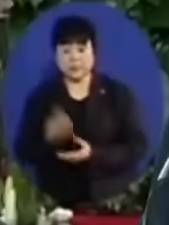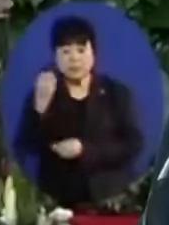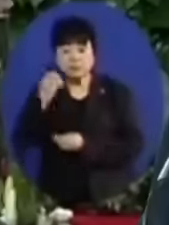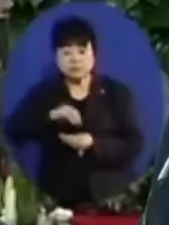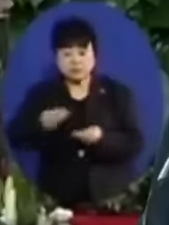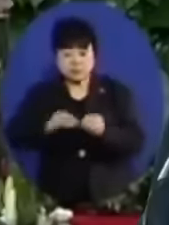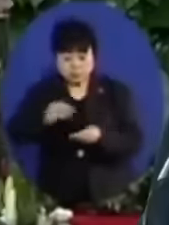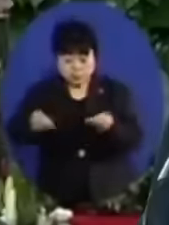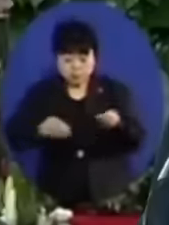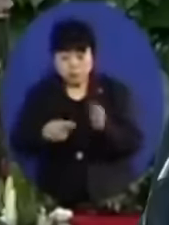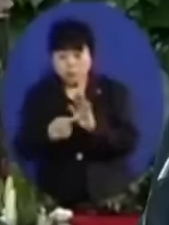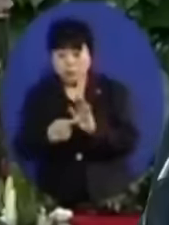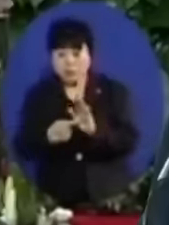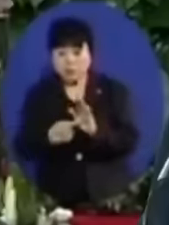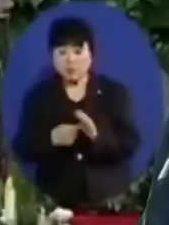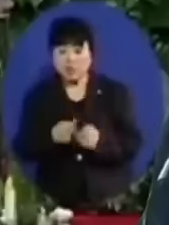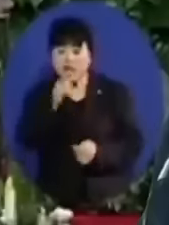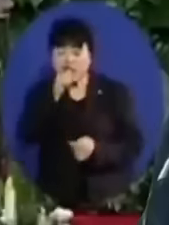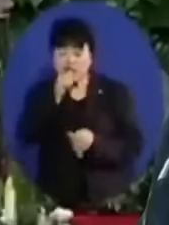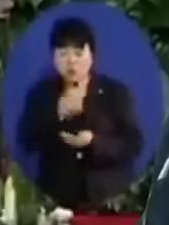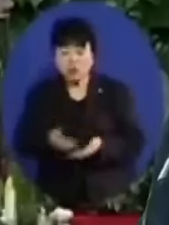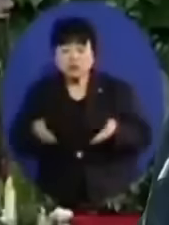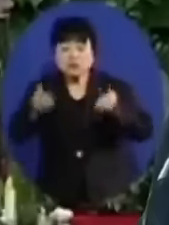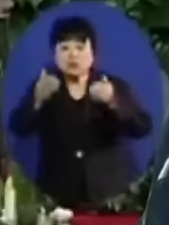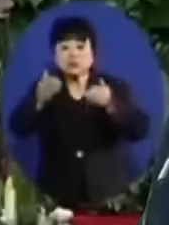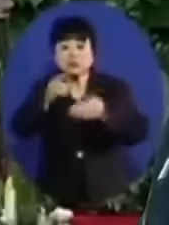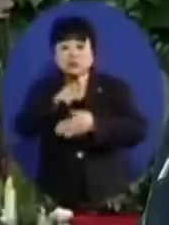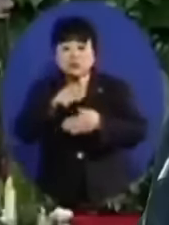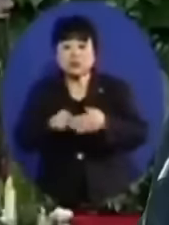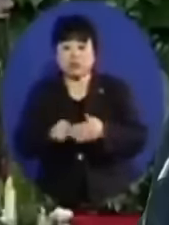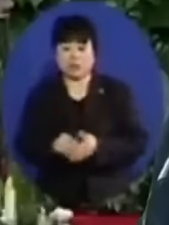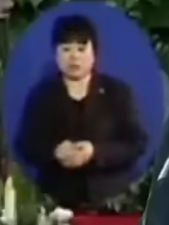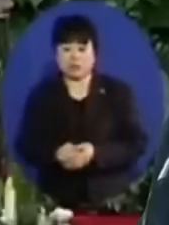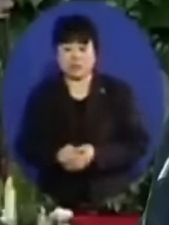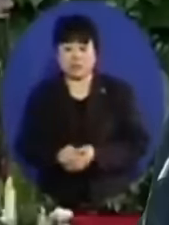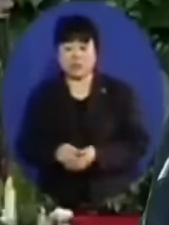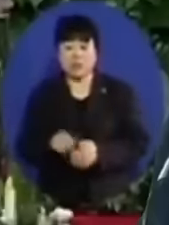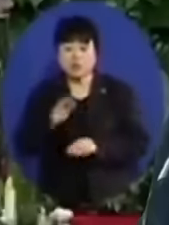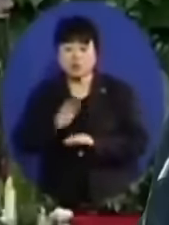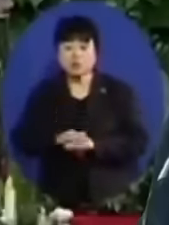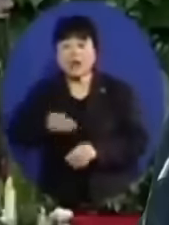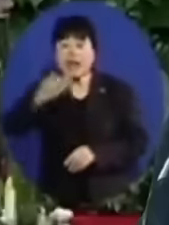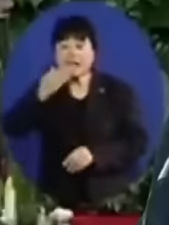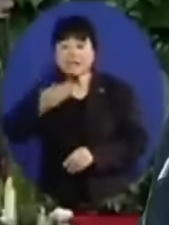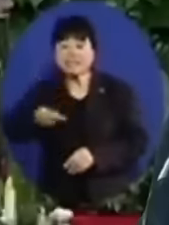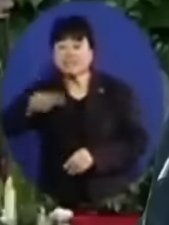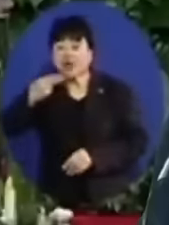신문지를 펼치니까 노그릇에 숟갈과 젓가락입니다.